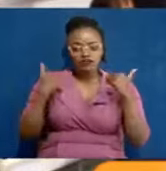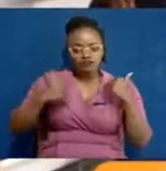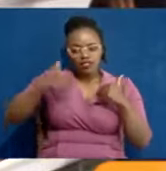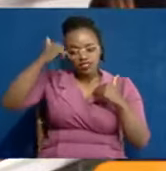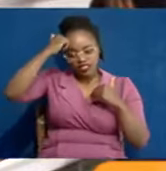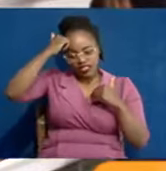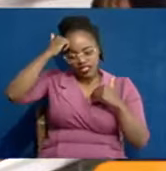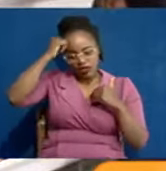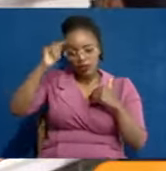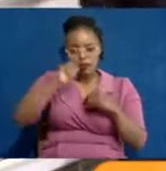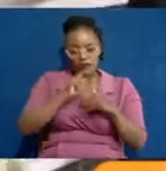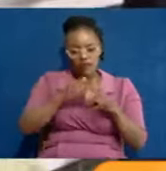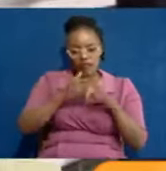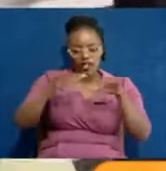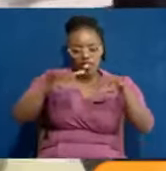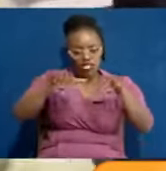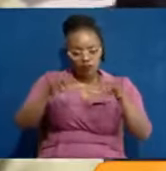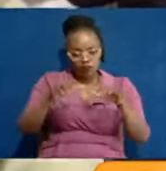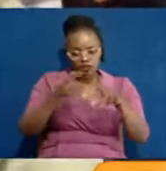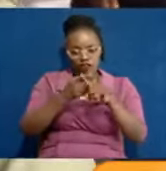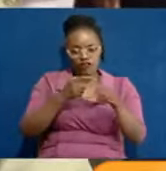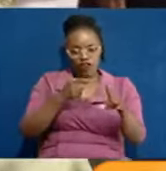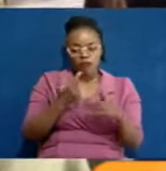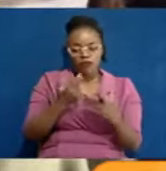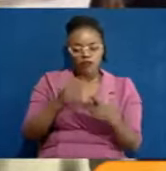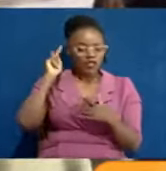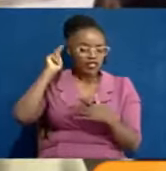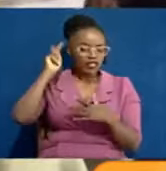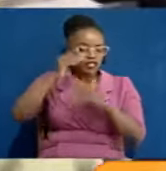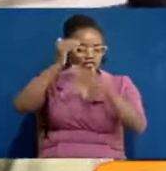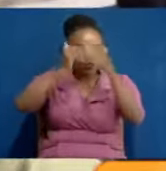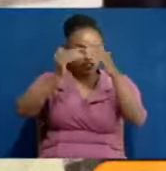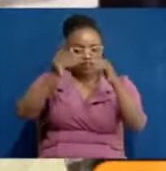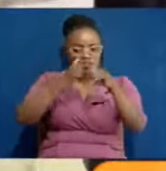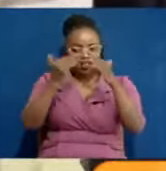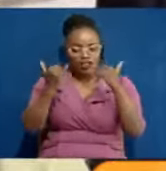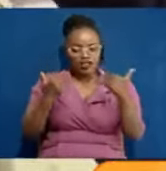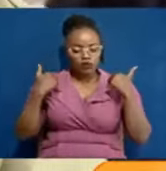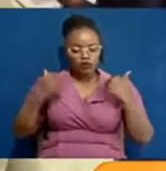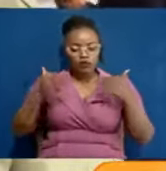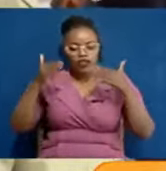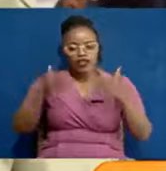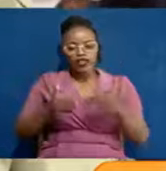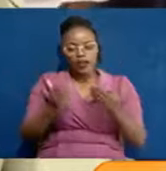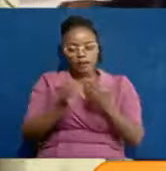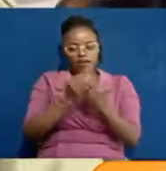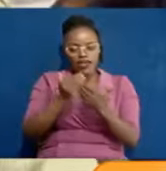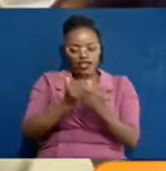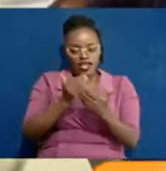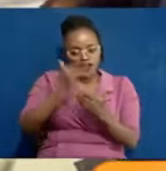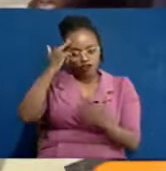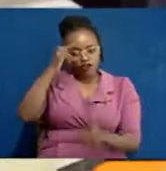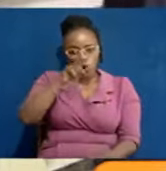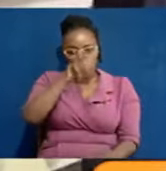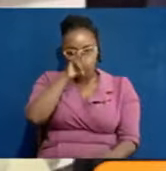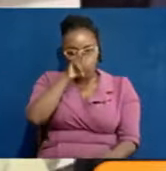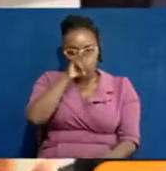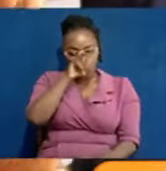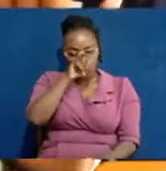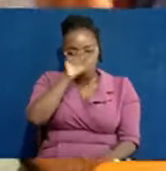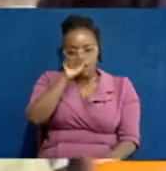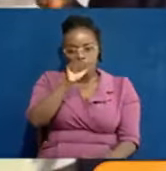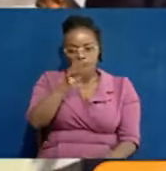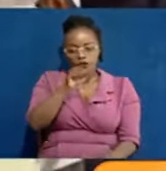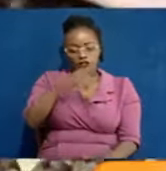nimesoma. Nilifanya diploma kutoka Kisi University. Na sasa niko hapa, ninalea hawa. So unaweza